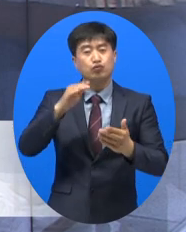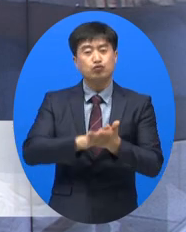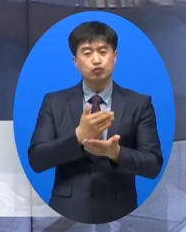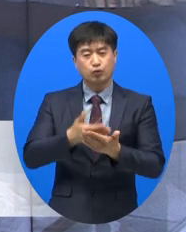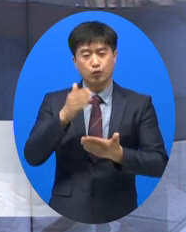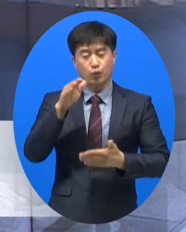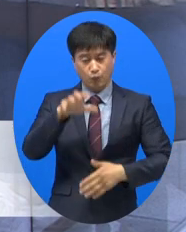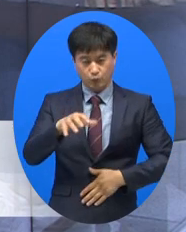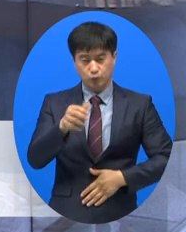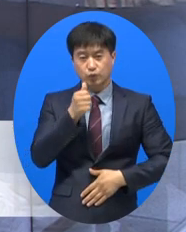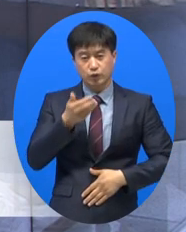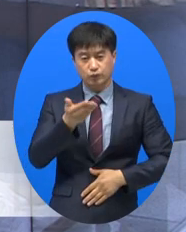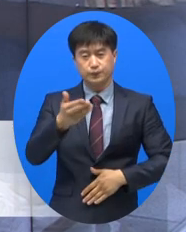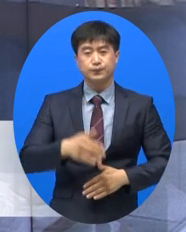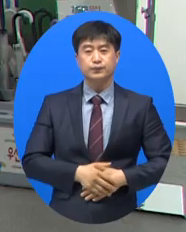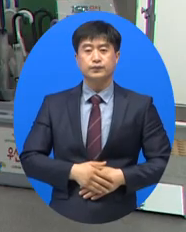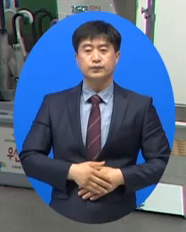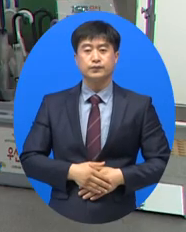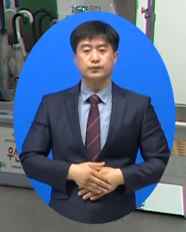주는 것들을 소개합니다